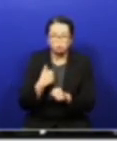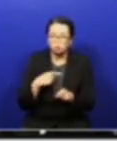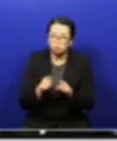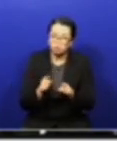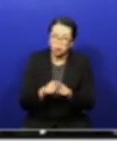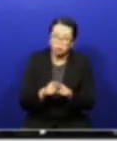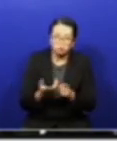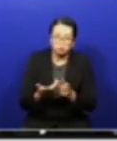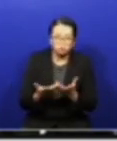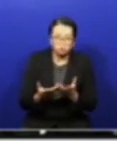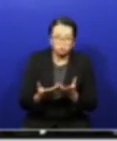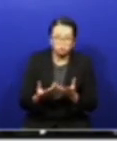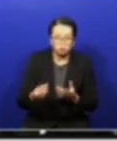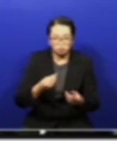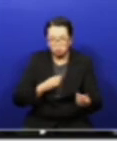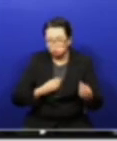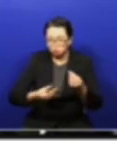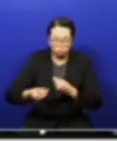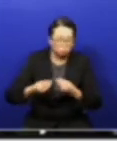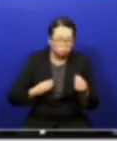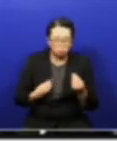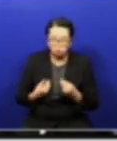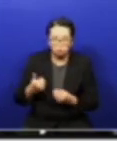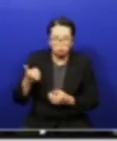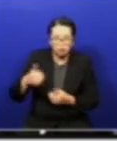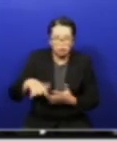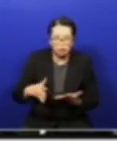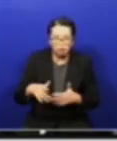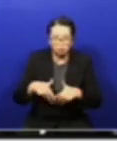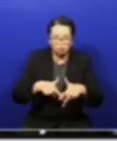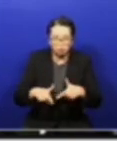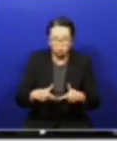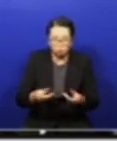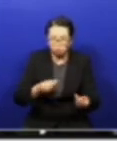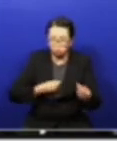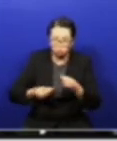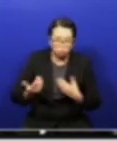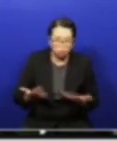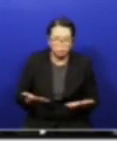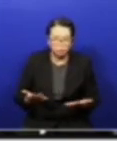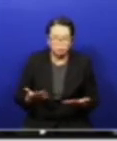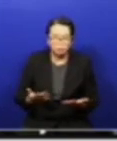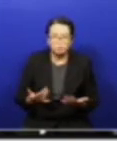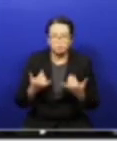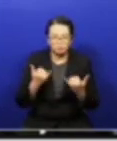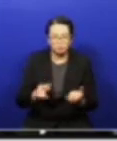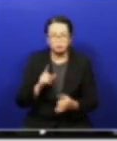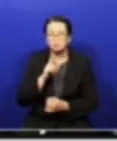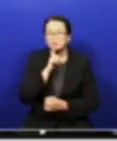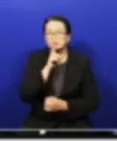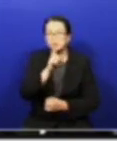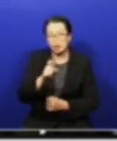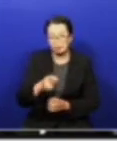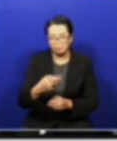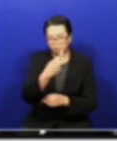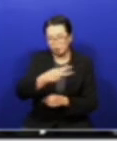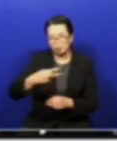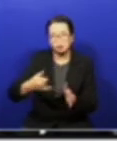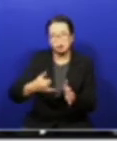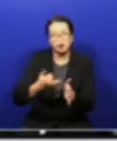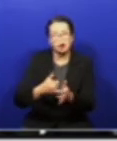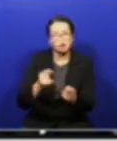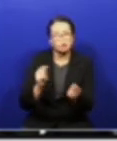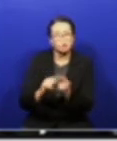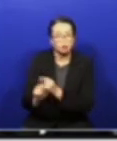อบความต้องการเหล่านั้นได้เต็มที่ก็ข้อสงสัยมากมายนะครับผมก็จะถามเป็นภาษาง่ายๆว่าประการ